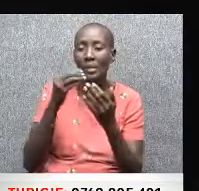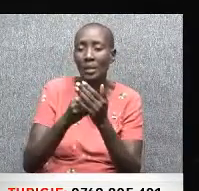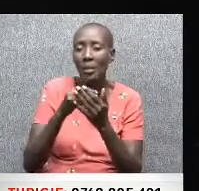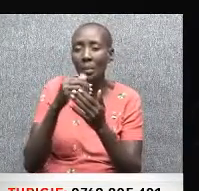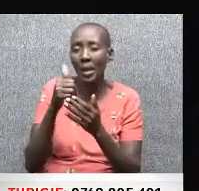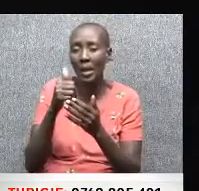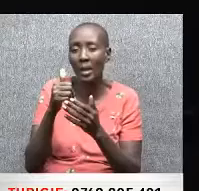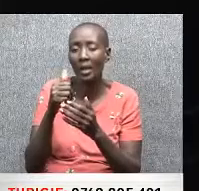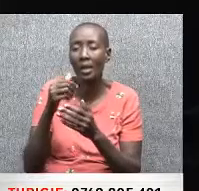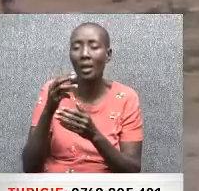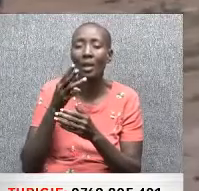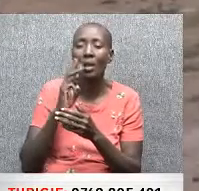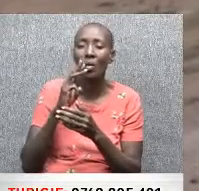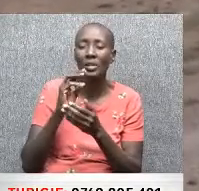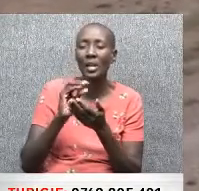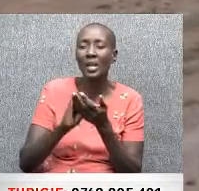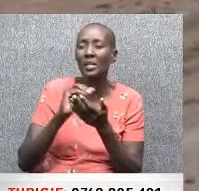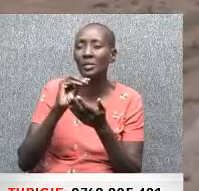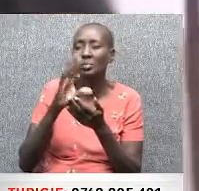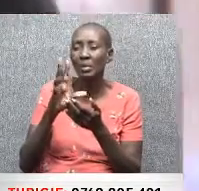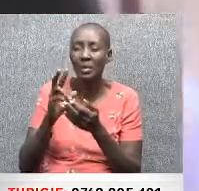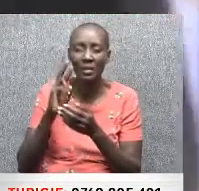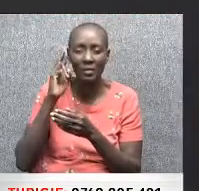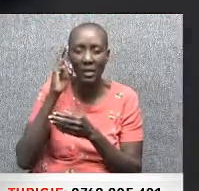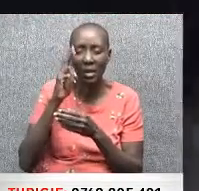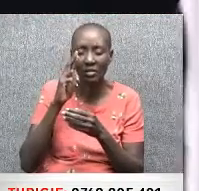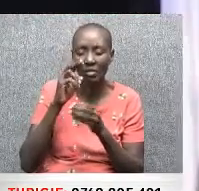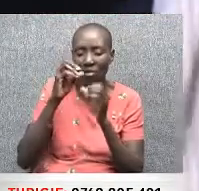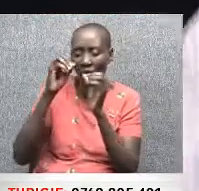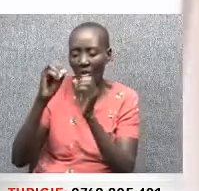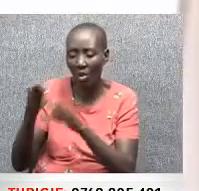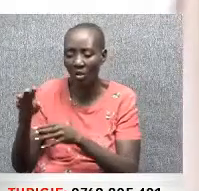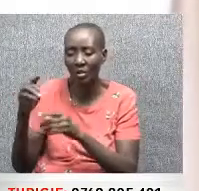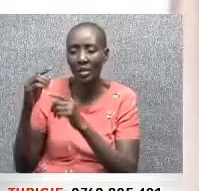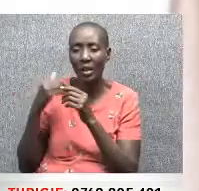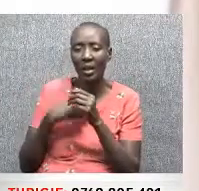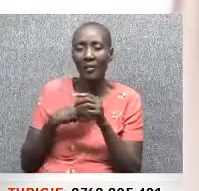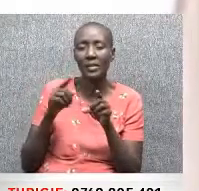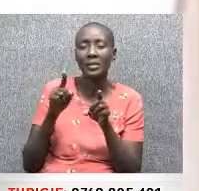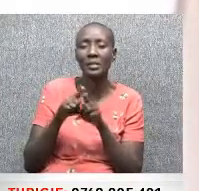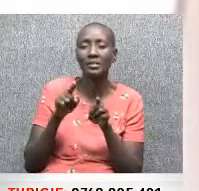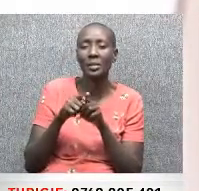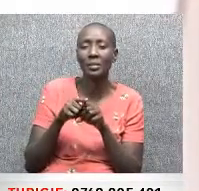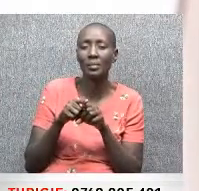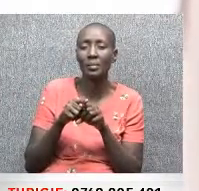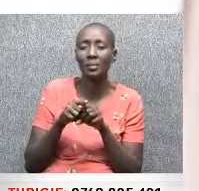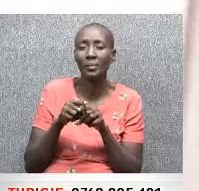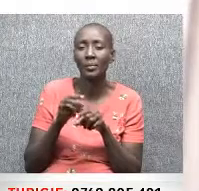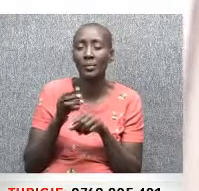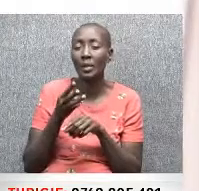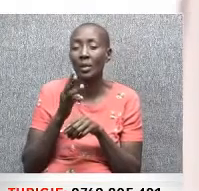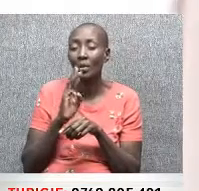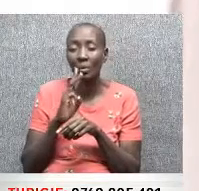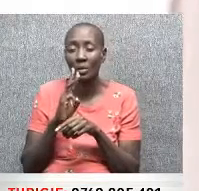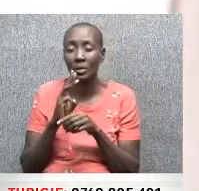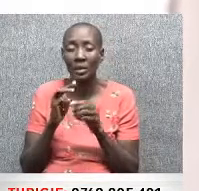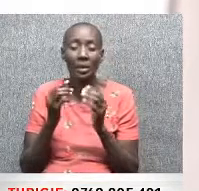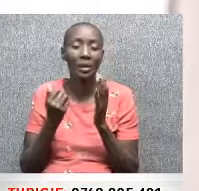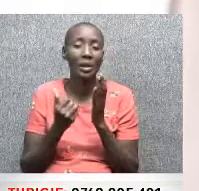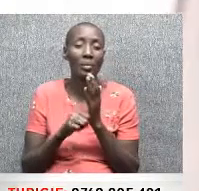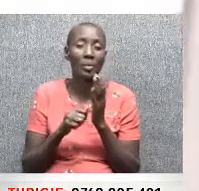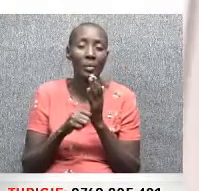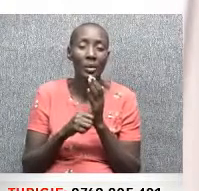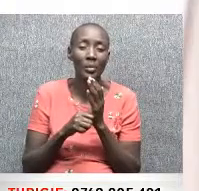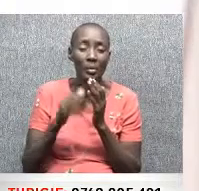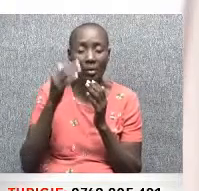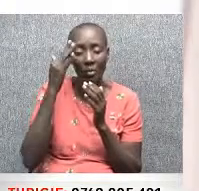ghali, swala ambalo linawafanya kushuhudia hasara kubwa. Maji imekuwa shida, juu maji